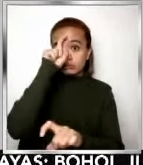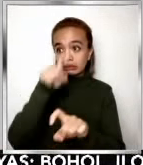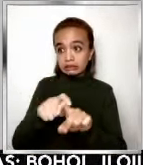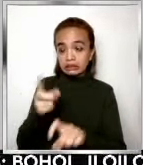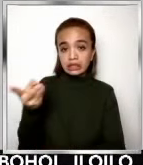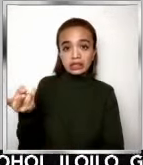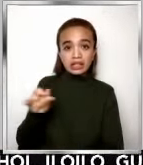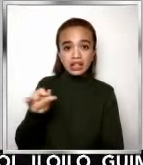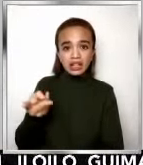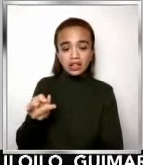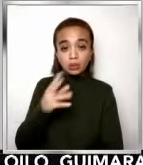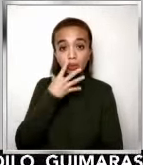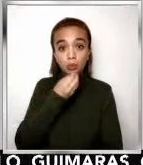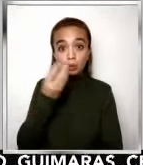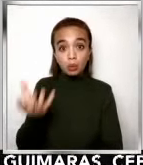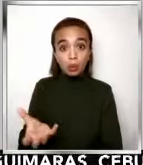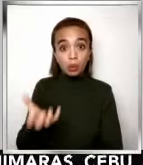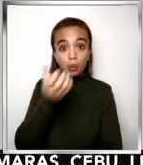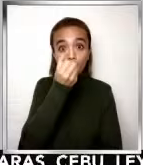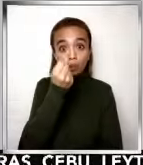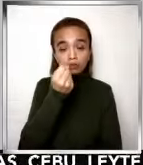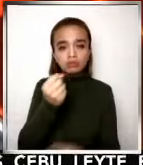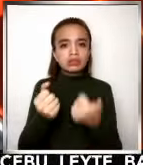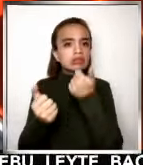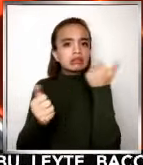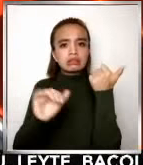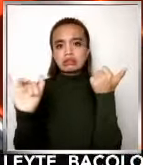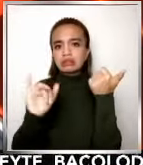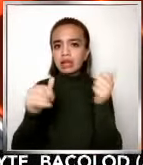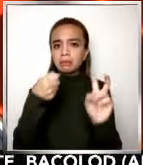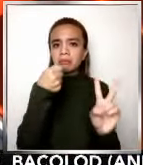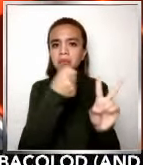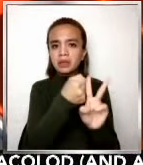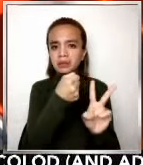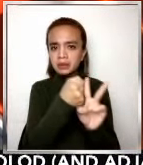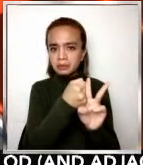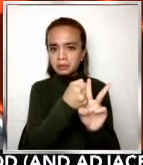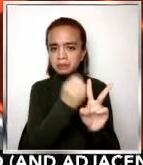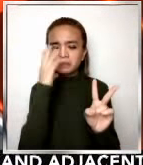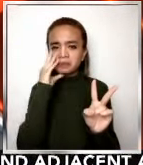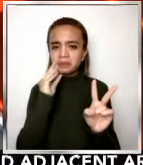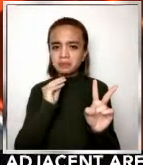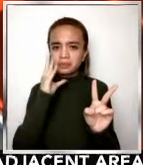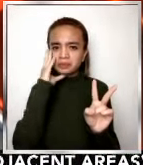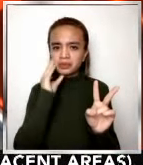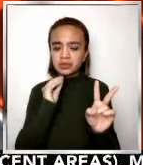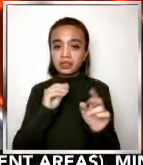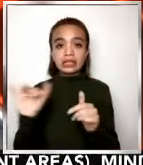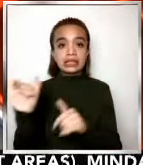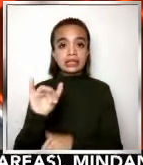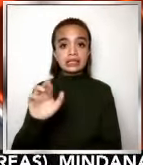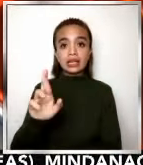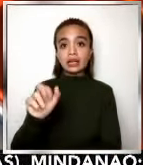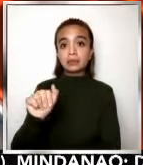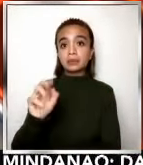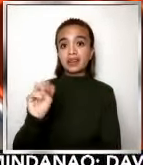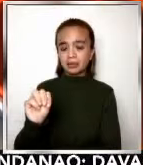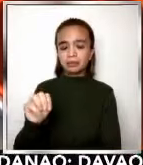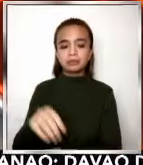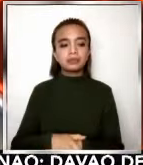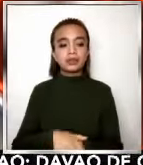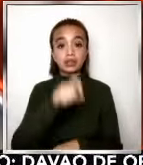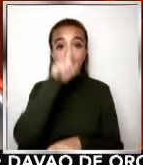pag-aari pala ng iba pang nabiktima ng parehong tao. Gaya ni Ram, hindi niya tunay na pangalan na pinarenta ang sasakyan sa